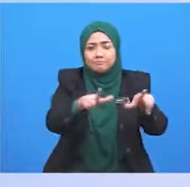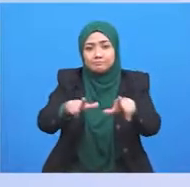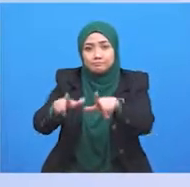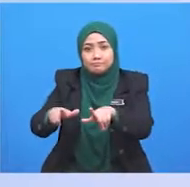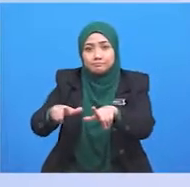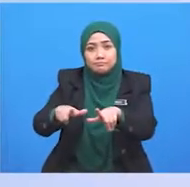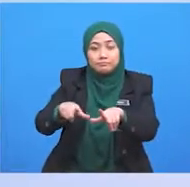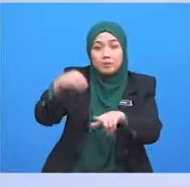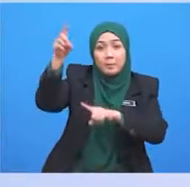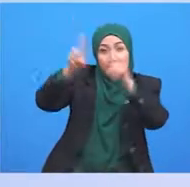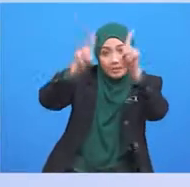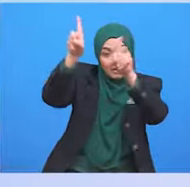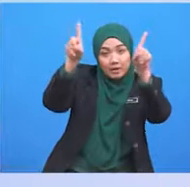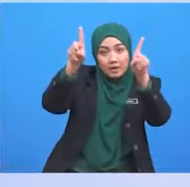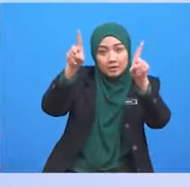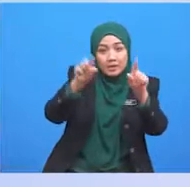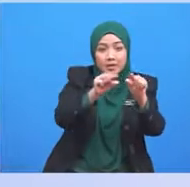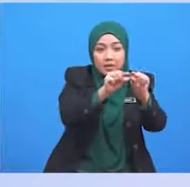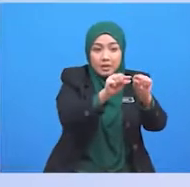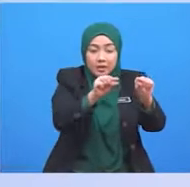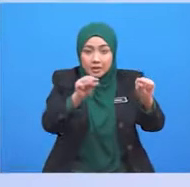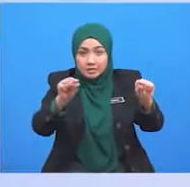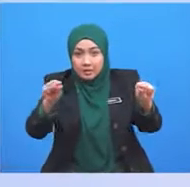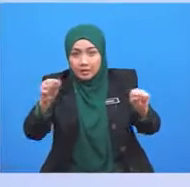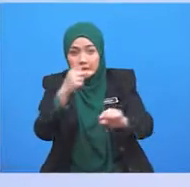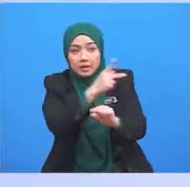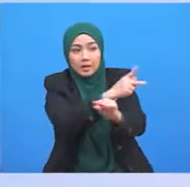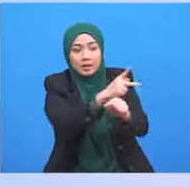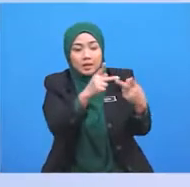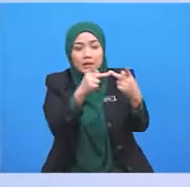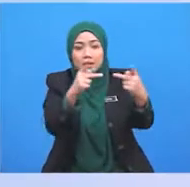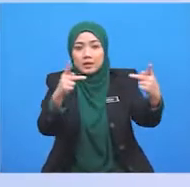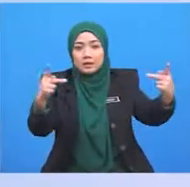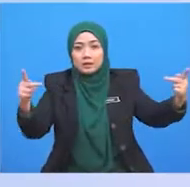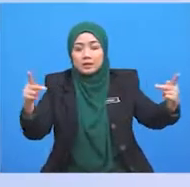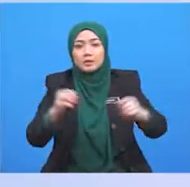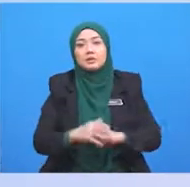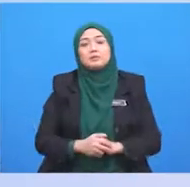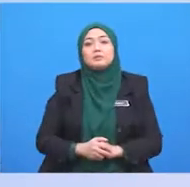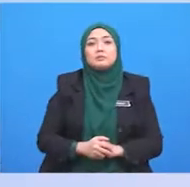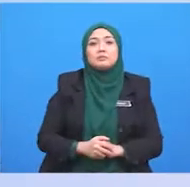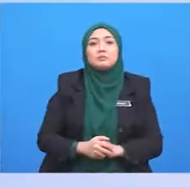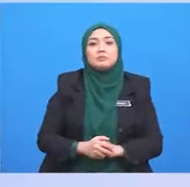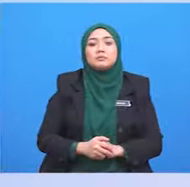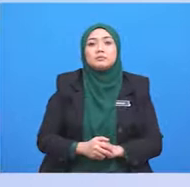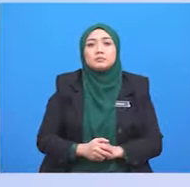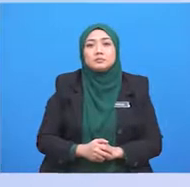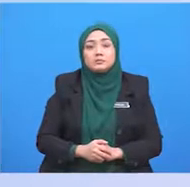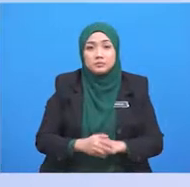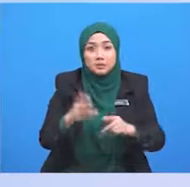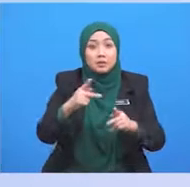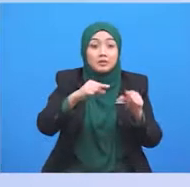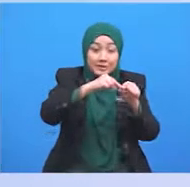gaisan khatulistiwa, gaisan jadi, gaisan saktan. Gaisan lintang iaitu gaisan khatulistiwa yang